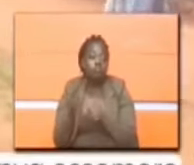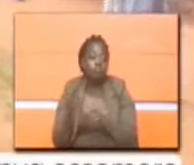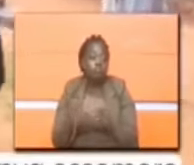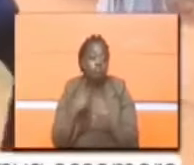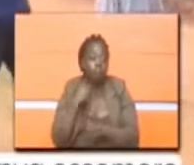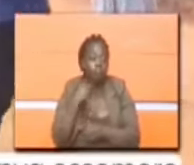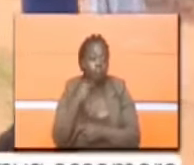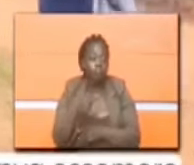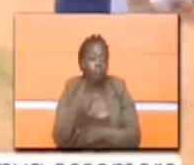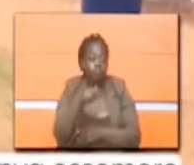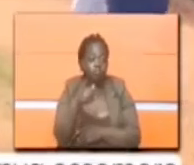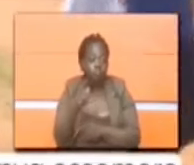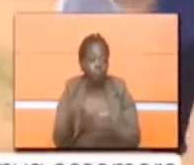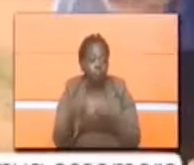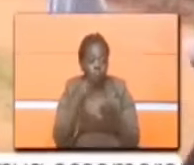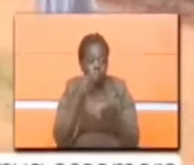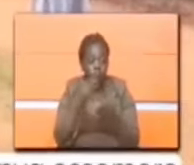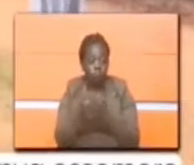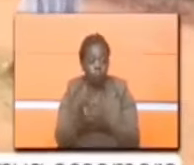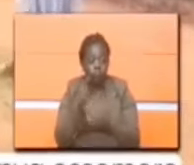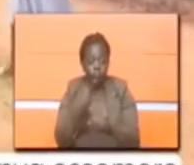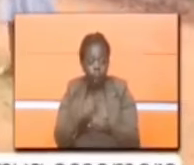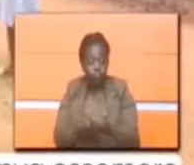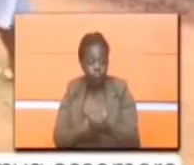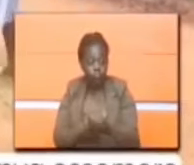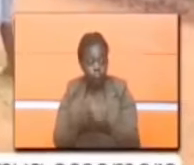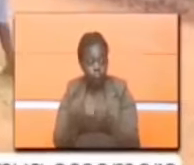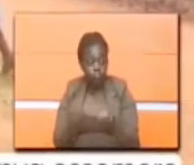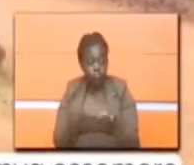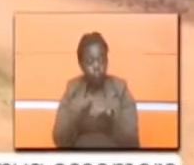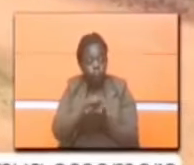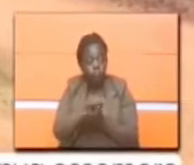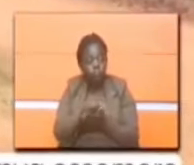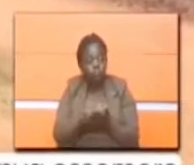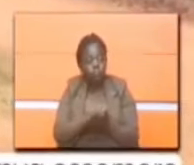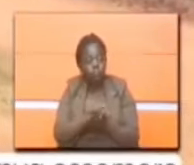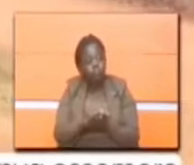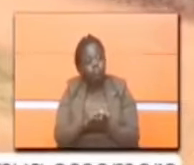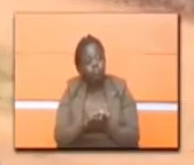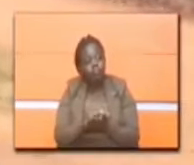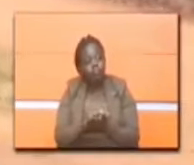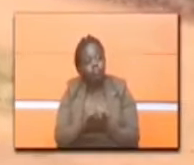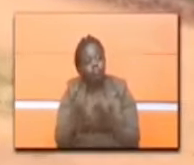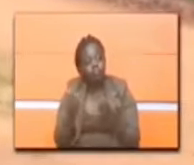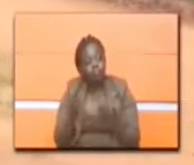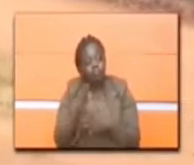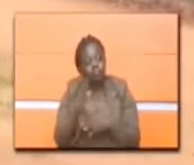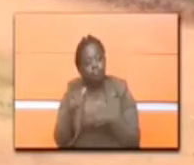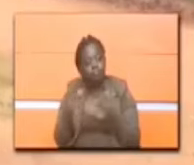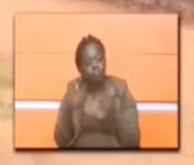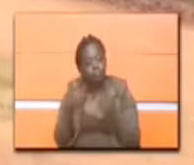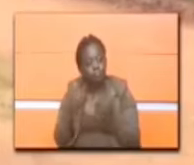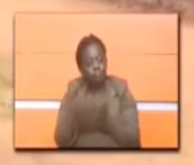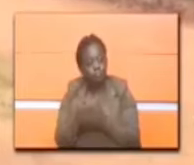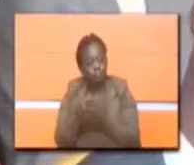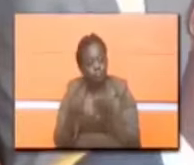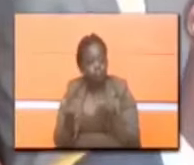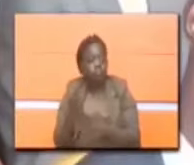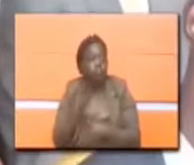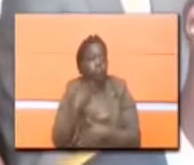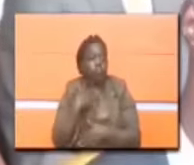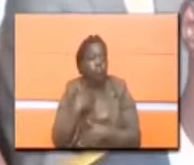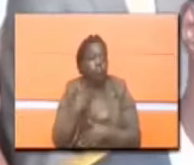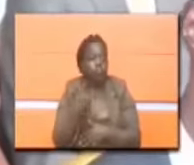ku ddoboozi lw'eddo abaana ba Good Times. Obutonde bw'ensi ena